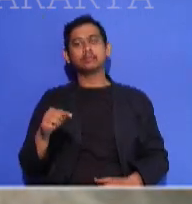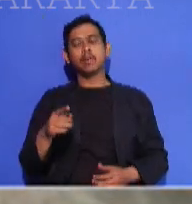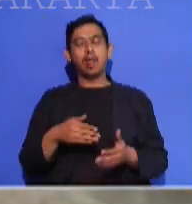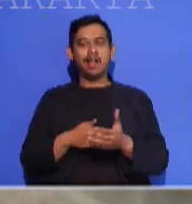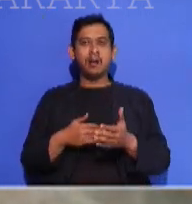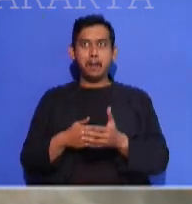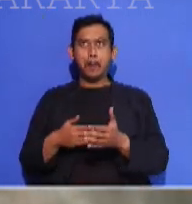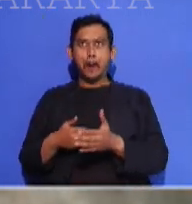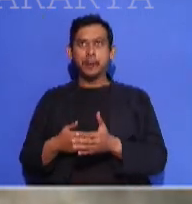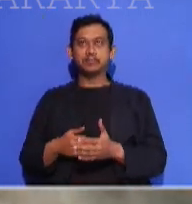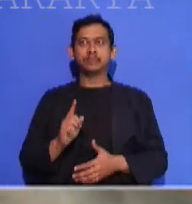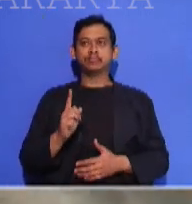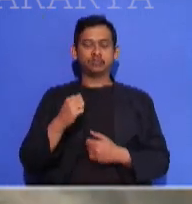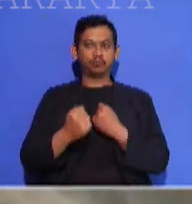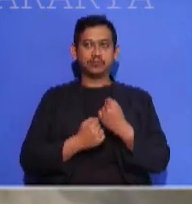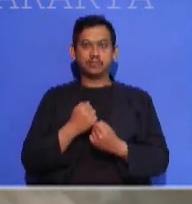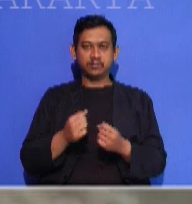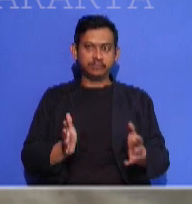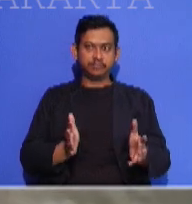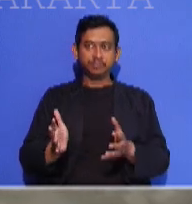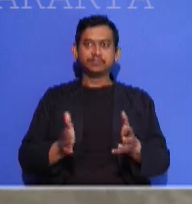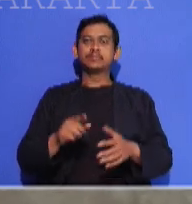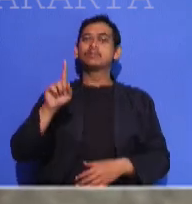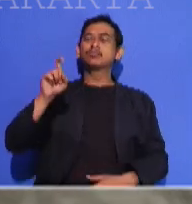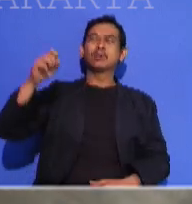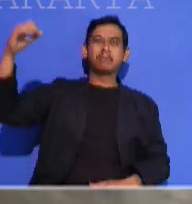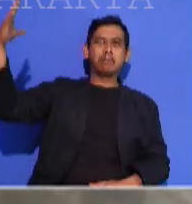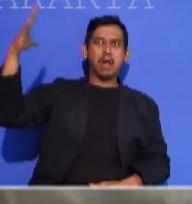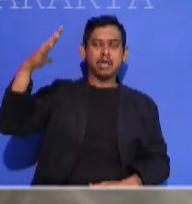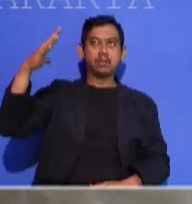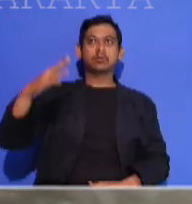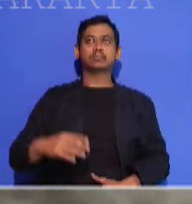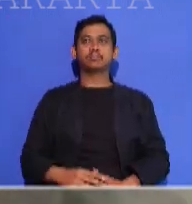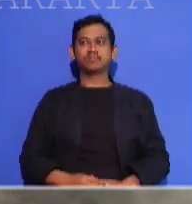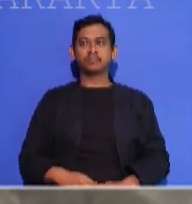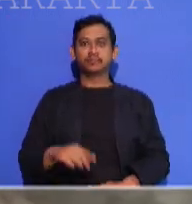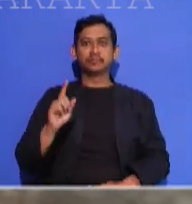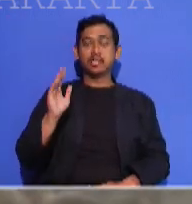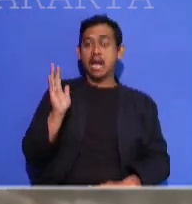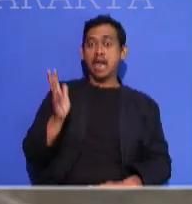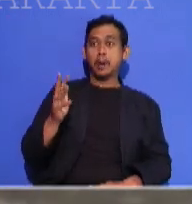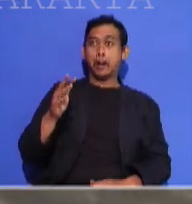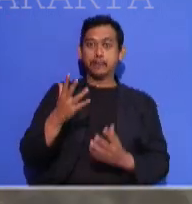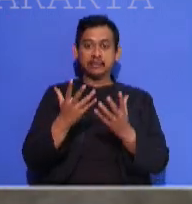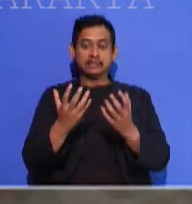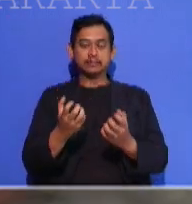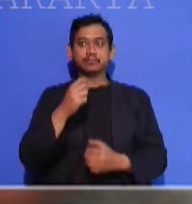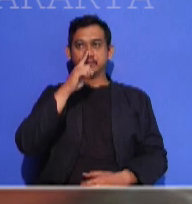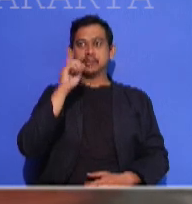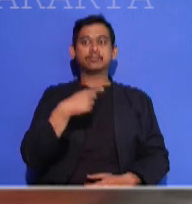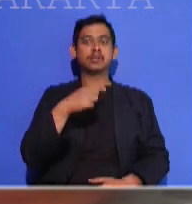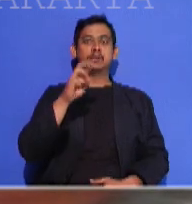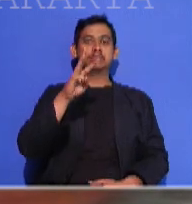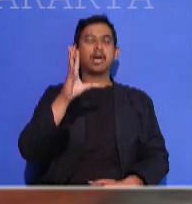ing salebeting usaha gerabah. Menawi mboten wonten jawah, gerabah menika saged garing sadangunipun tigang dinten.